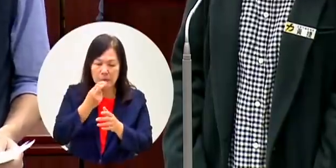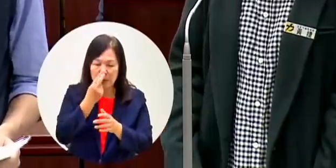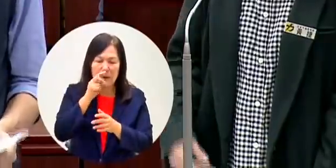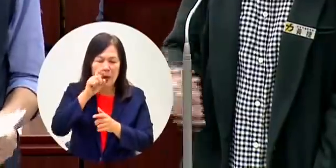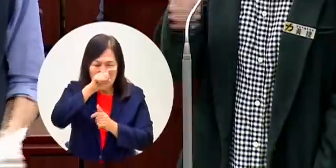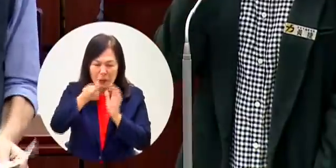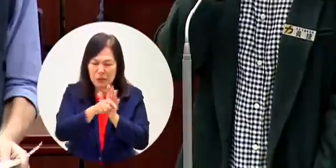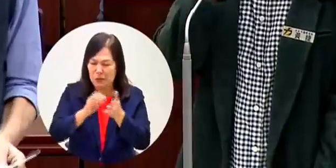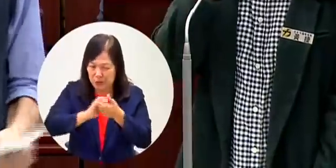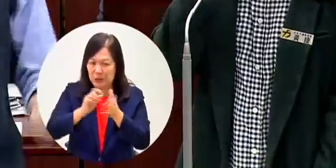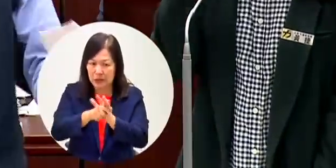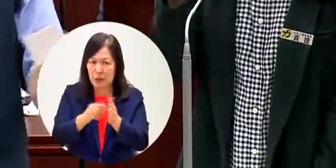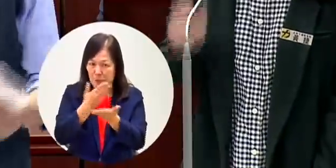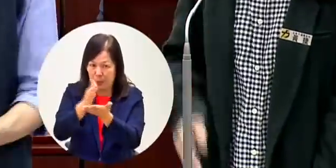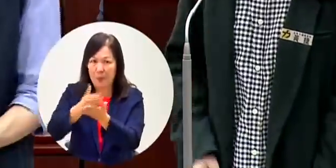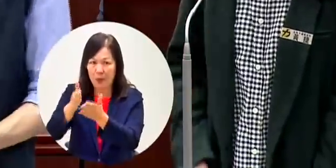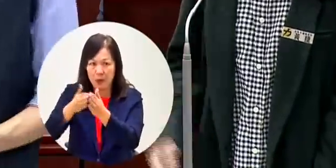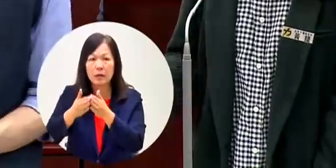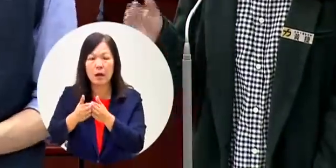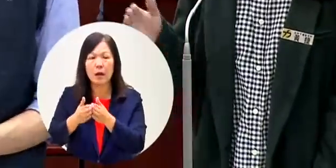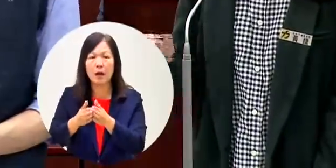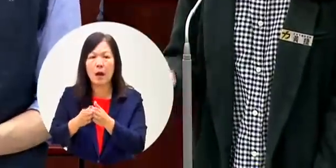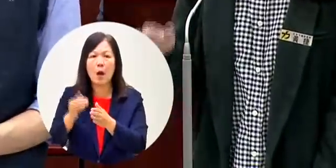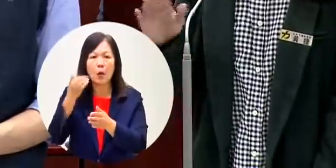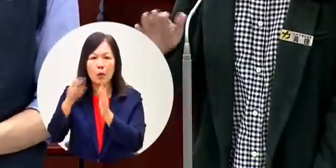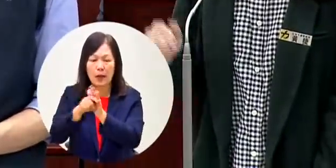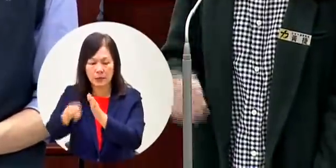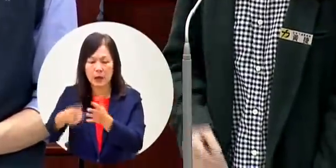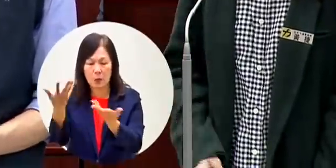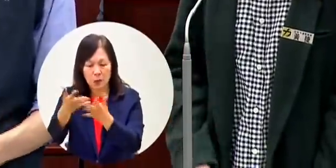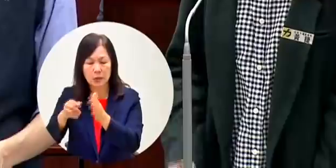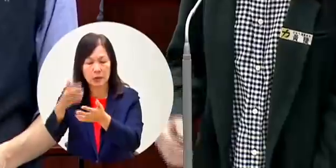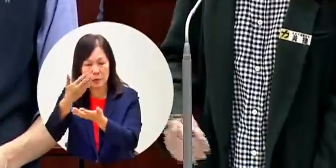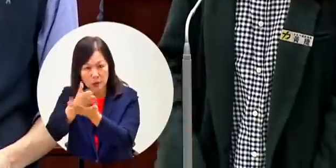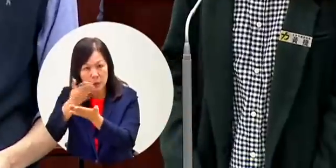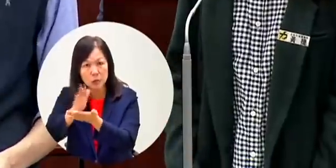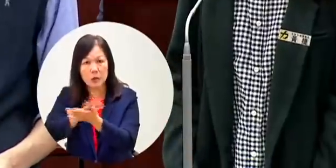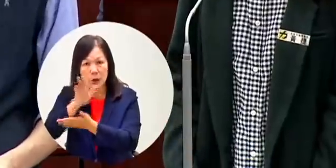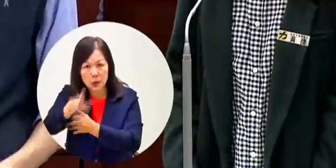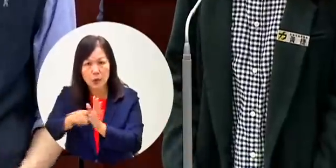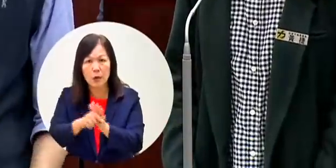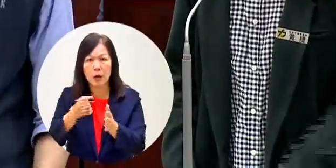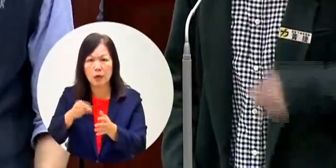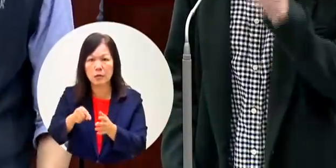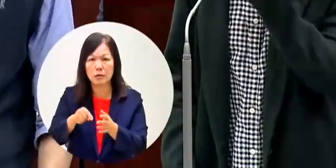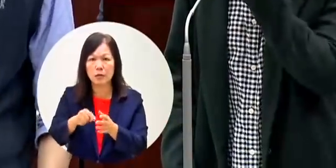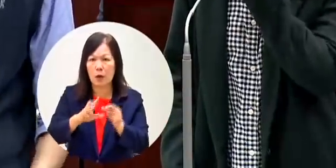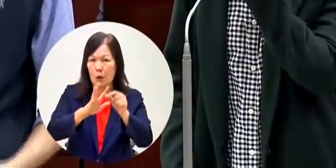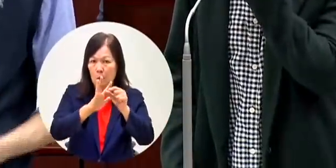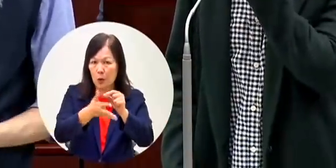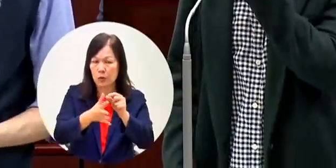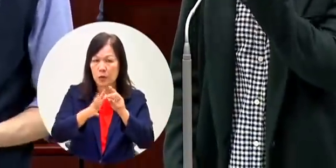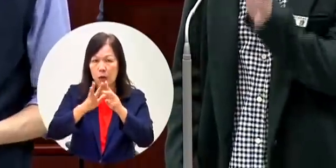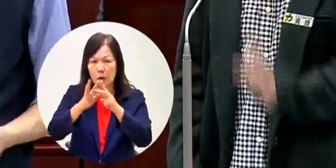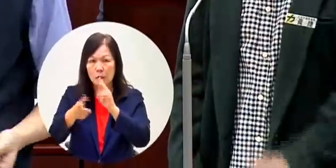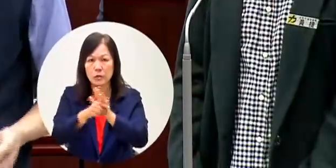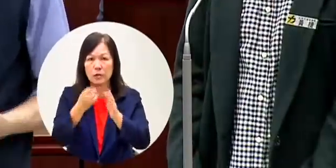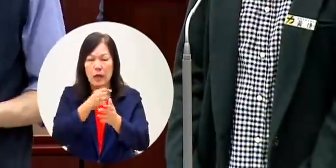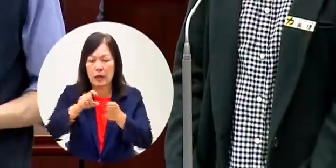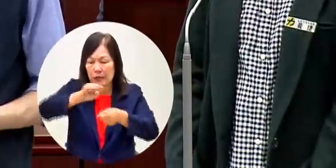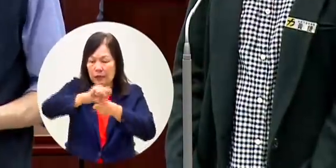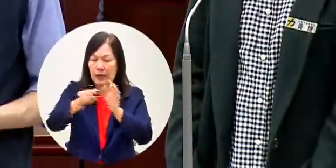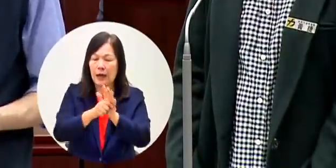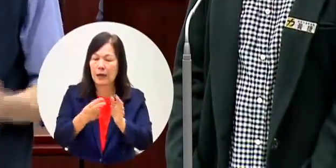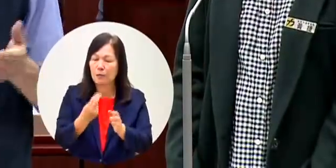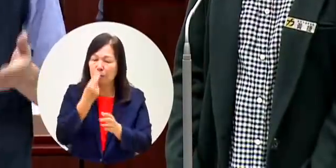把空气污染解决， 但是我们目前看到的重拳只有说国中想要加装空气清净机，市长觉得这是重拳吗？